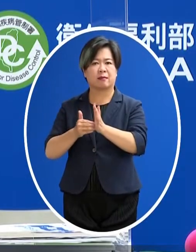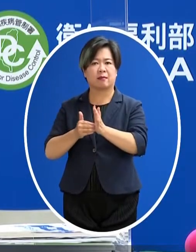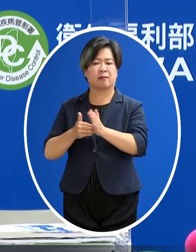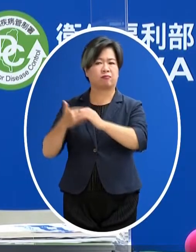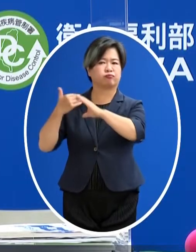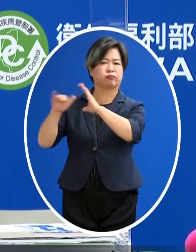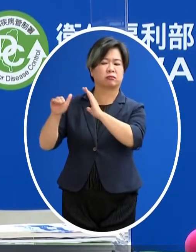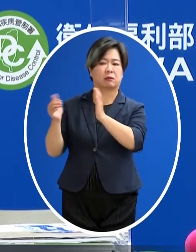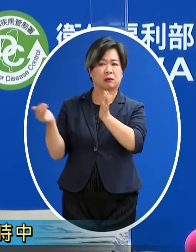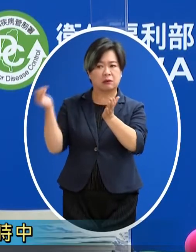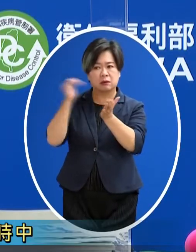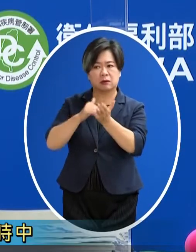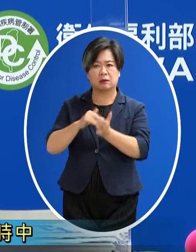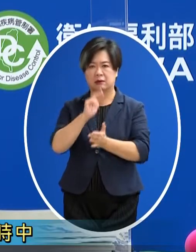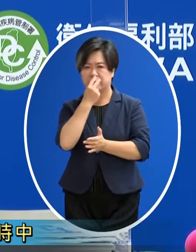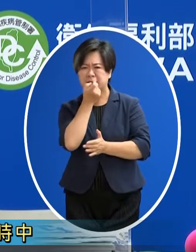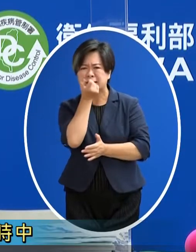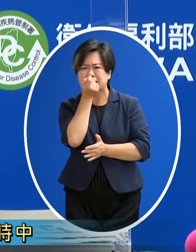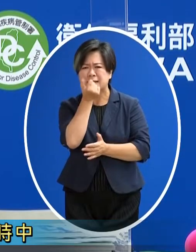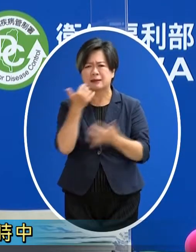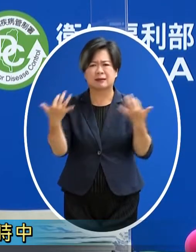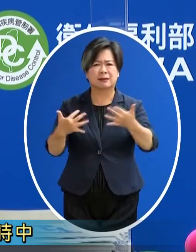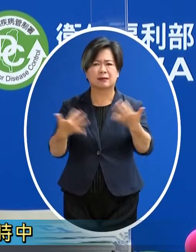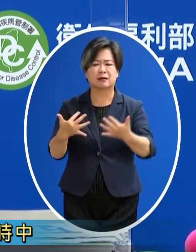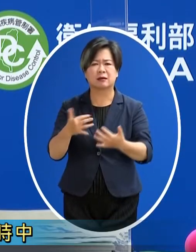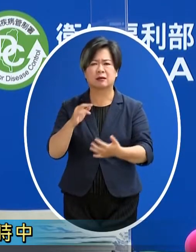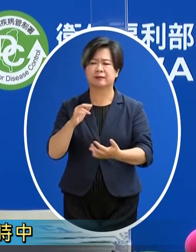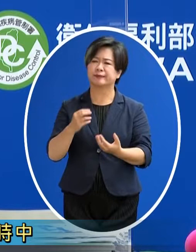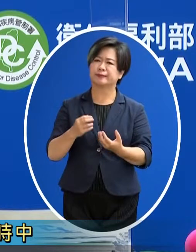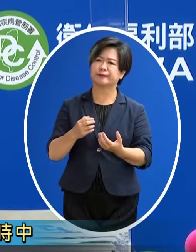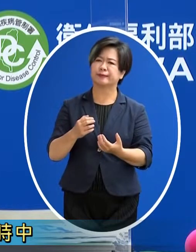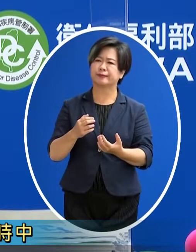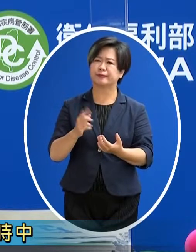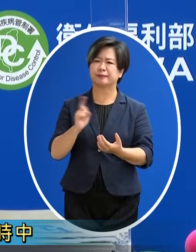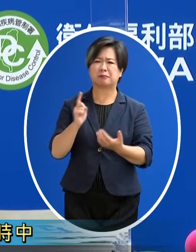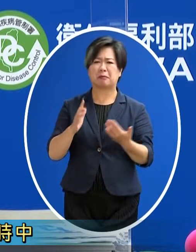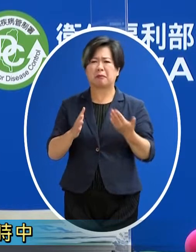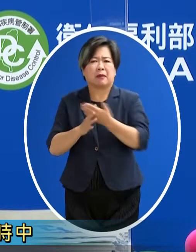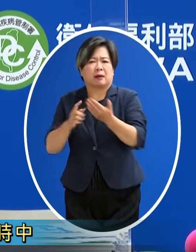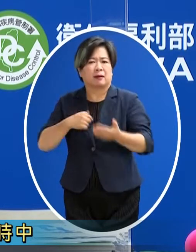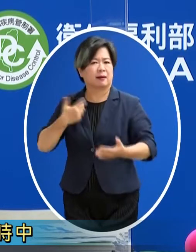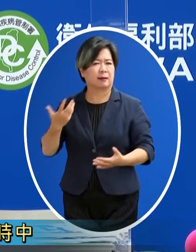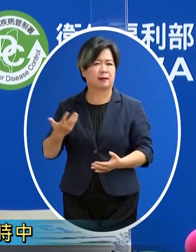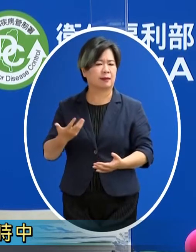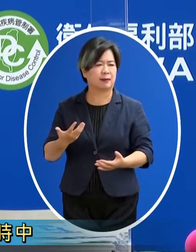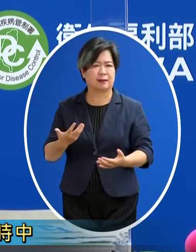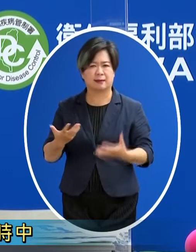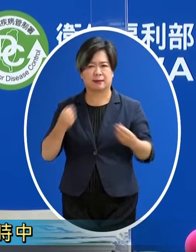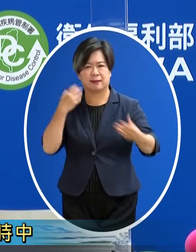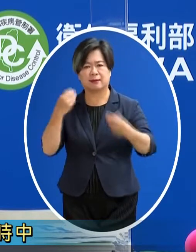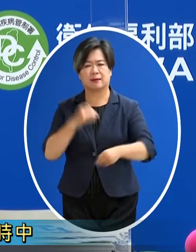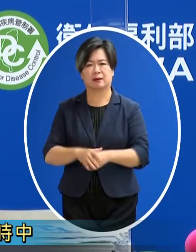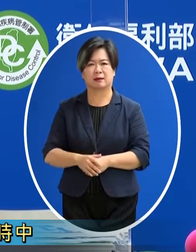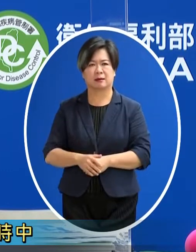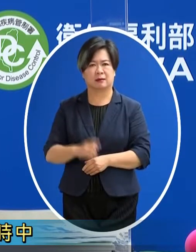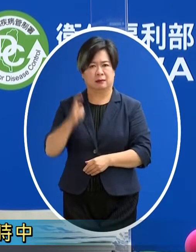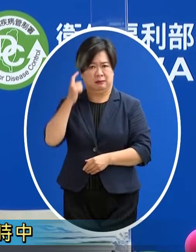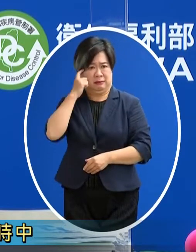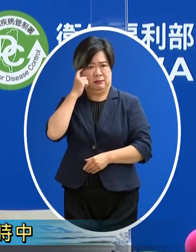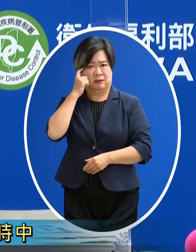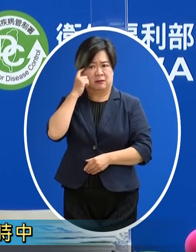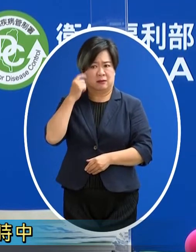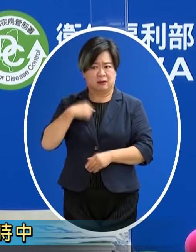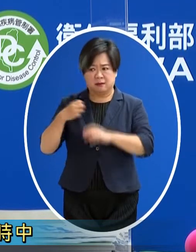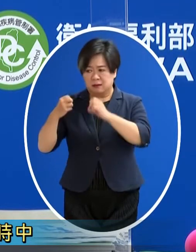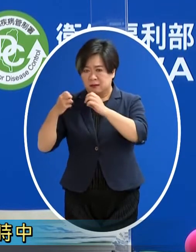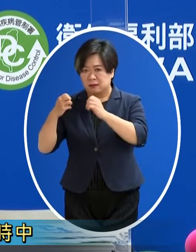约内。 最后为了一点点的问题或是什么，我不知道。好，但是我是感受到，以双方在谈里